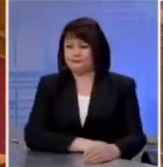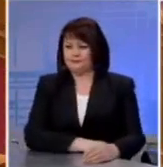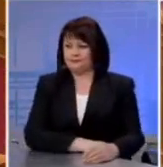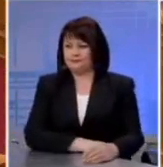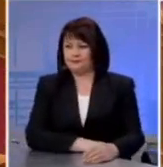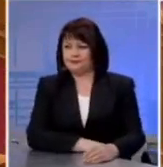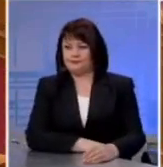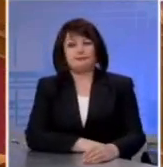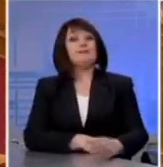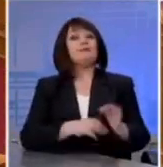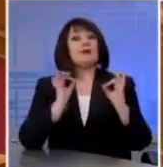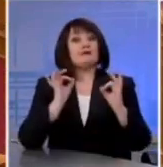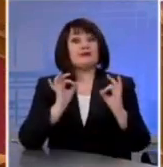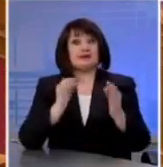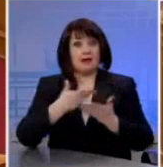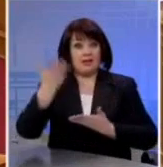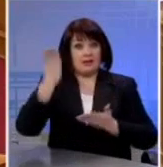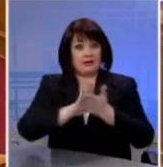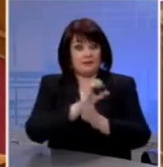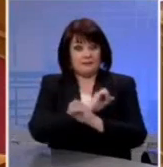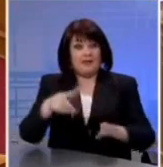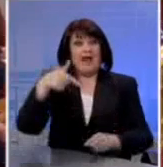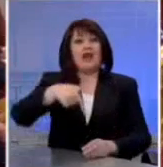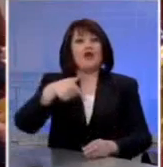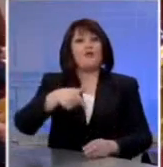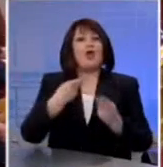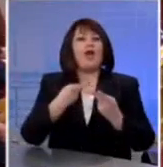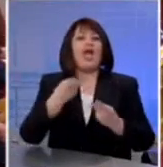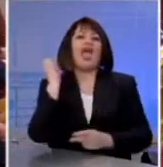Και βεβαίως το δημοσίευμα αυτό του Αντώνη Γαλανόπουλου στην Αυτοτυπία,